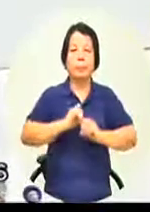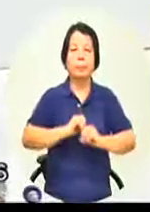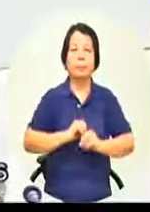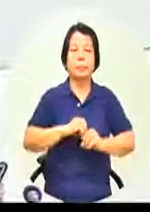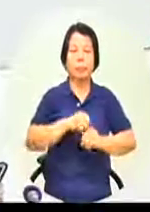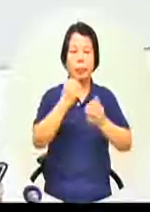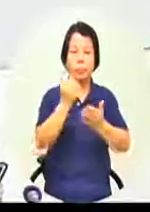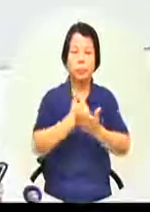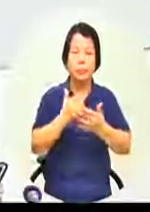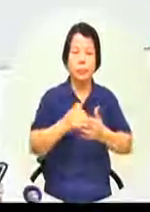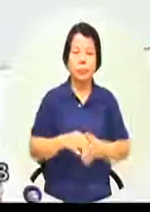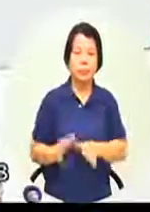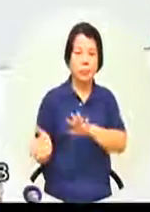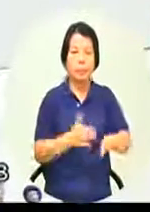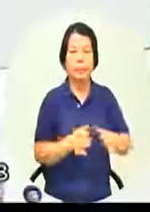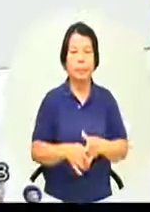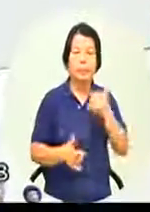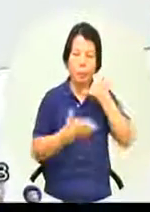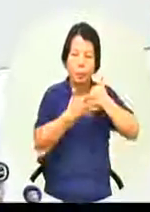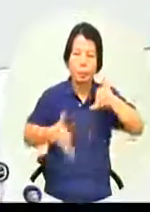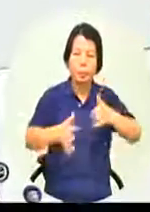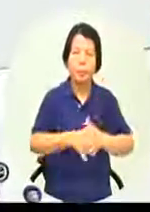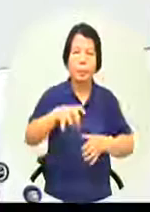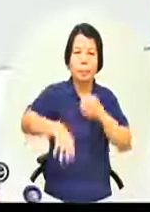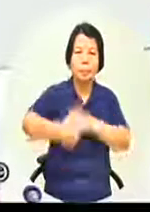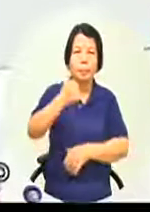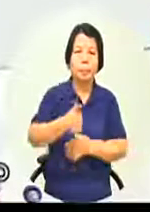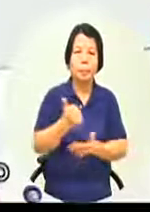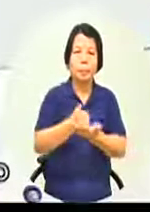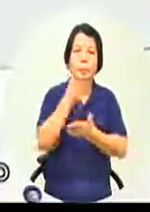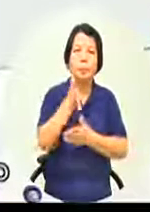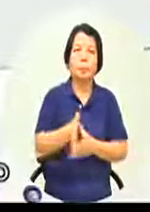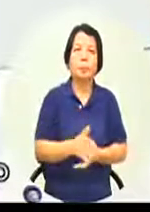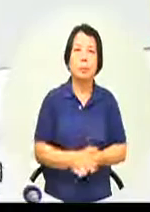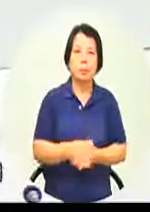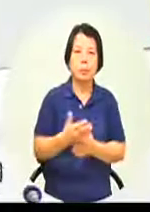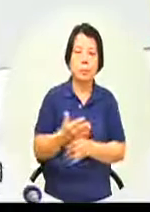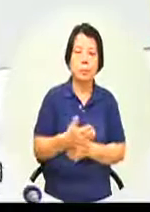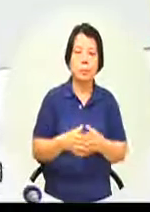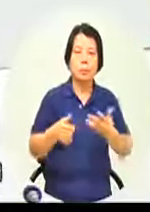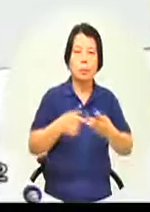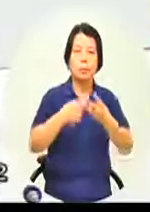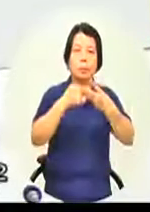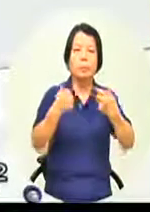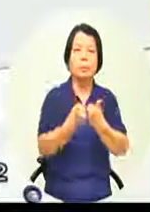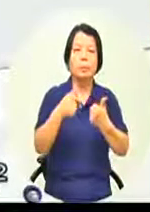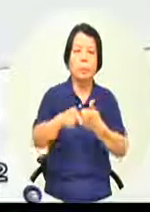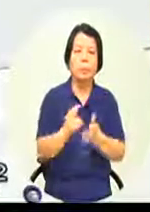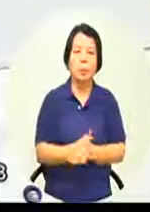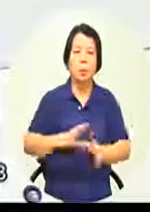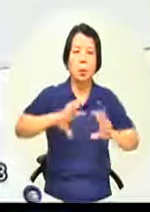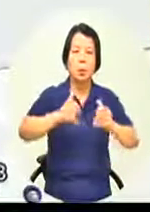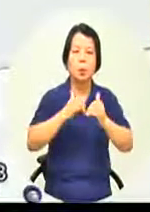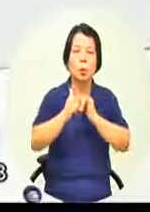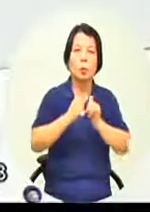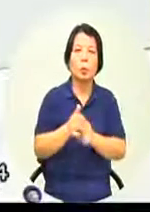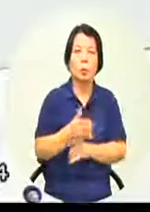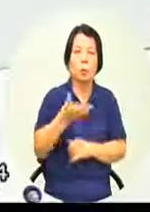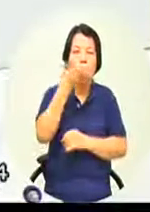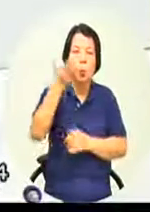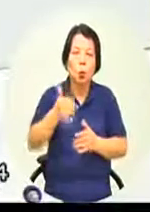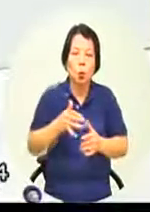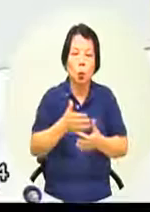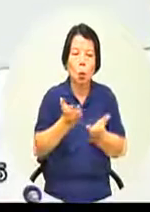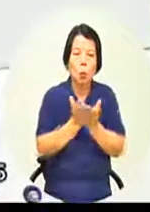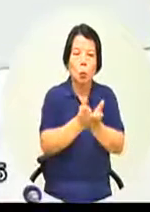想请教海洋局长哦，就我上个会期哈，针对那个国民游艇哦，不晓得这